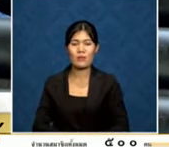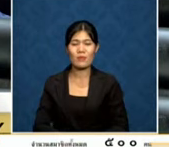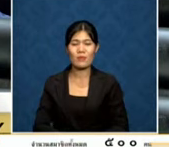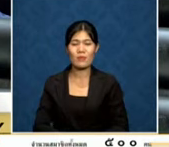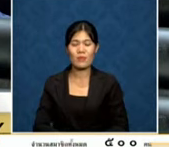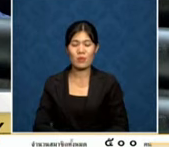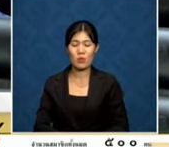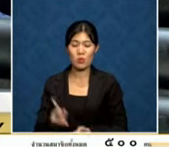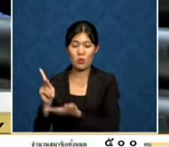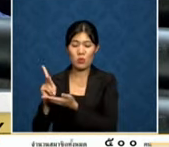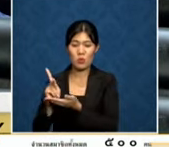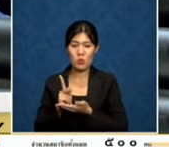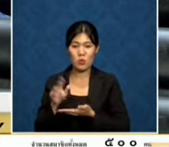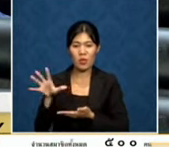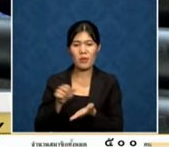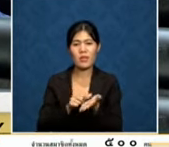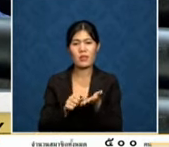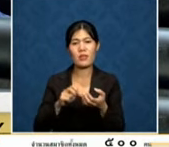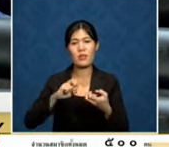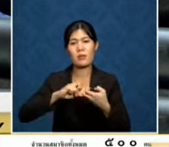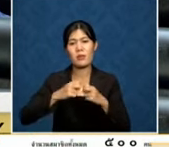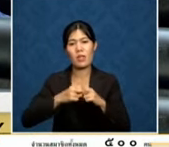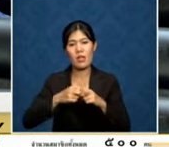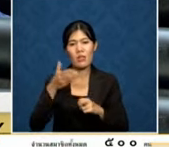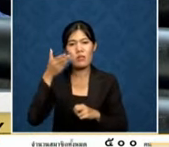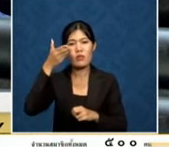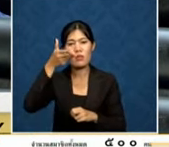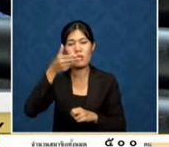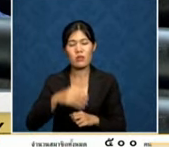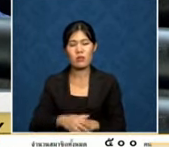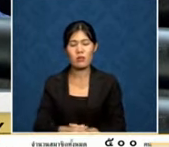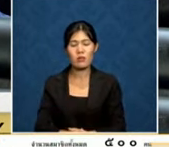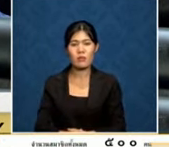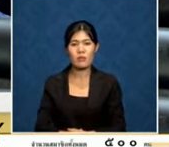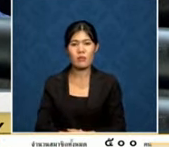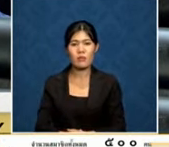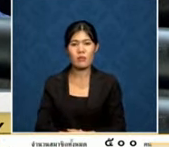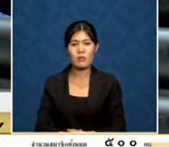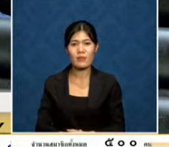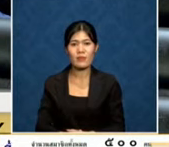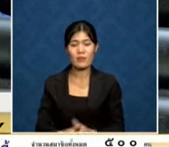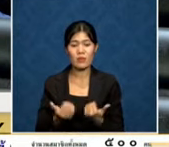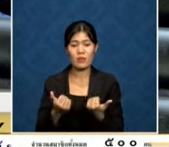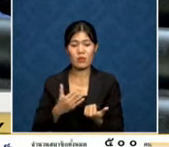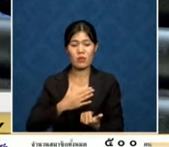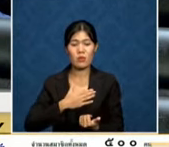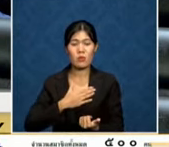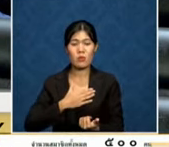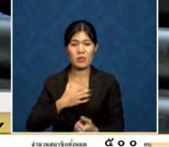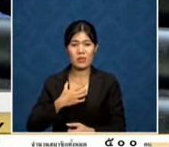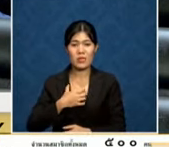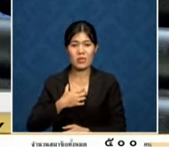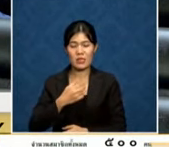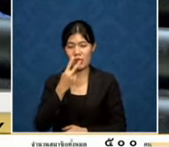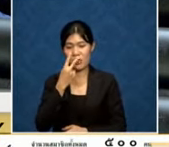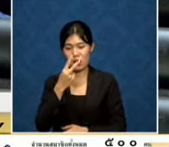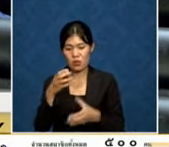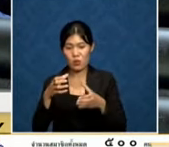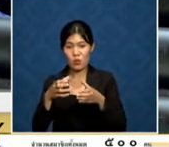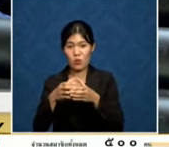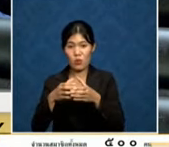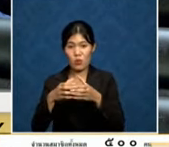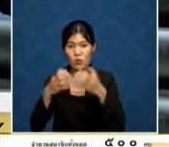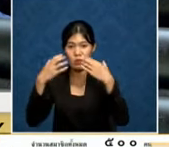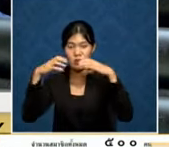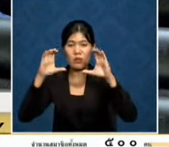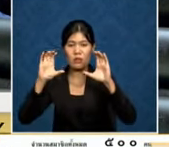ปัญหาที่อาจเกิดขึ้นได้ในอนาคตวันนี้พวกกับผมอยากเห็นรัฐบาลได้คิด